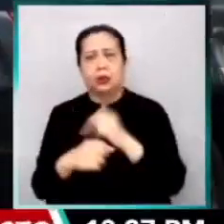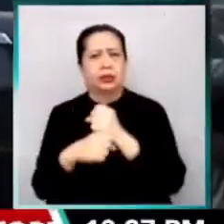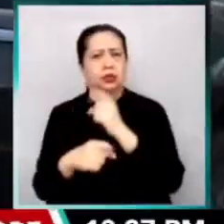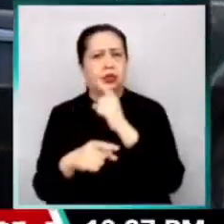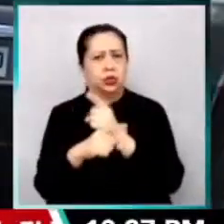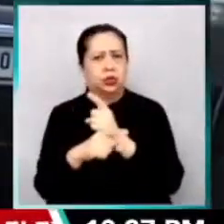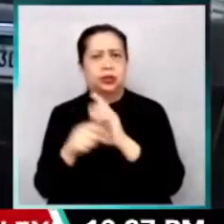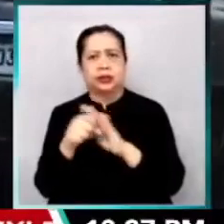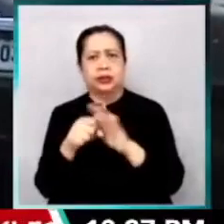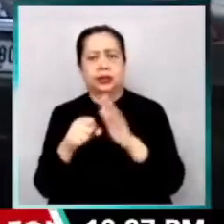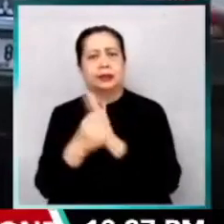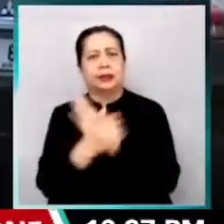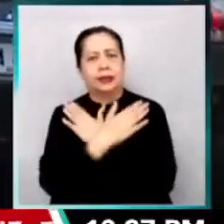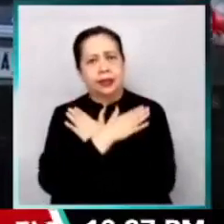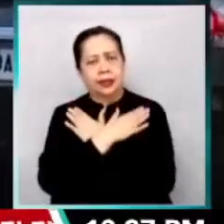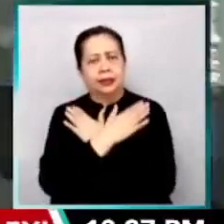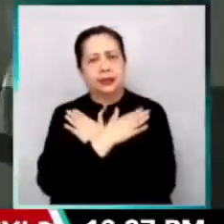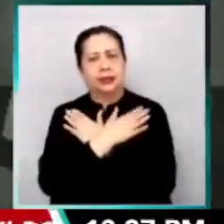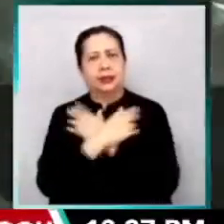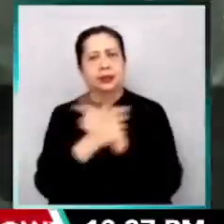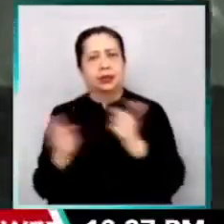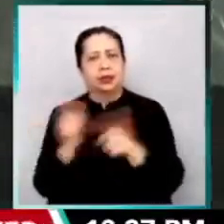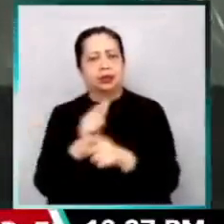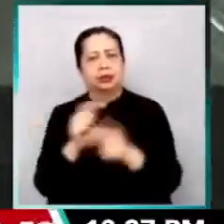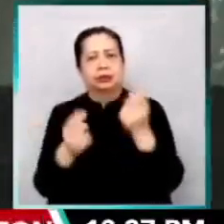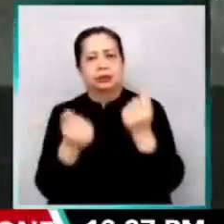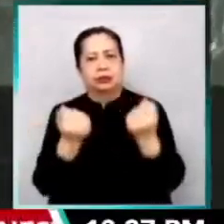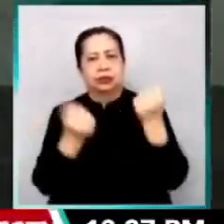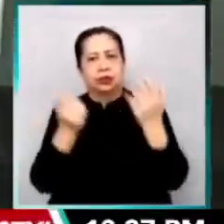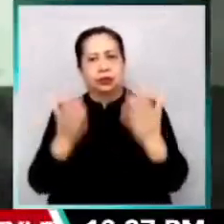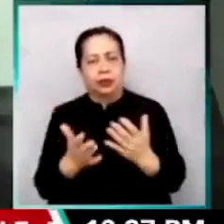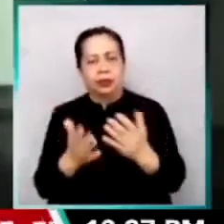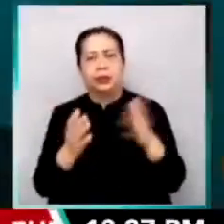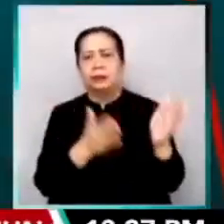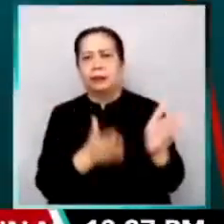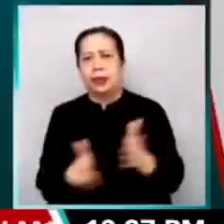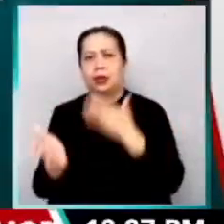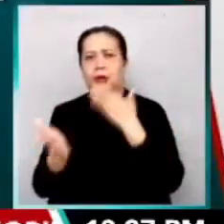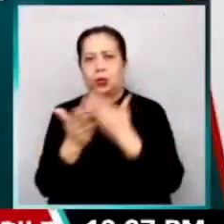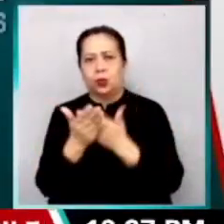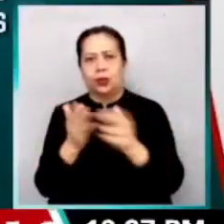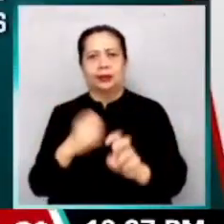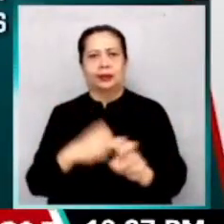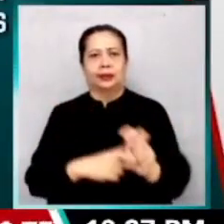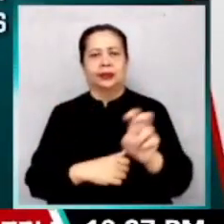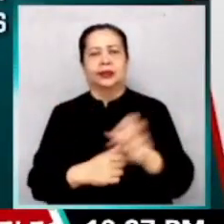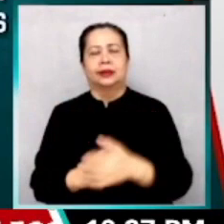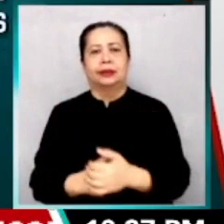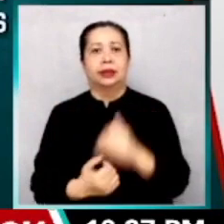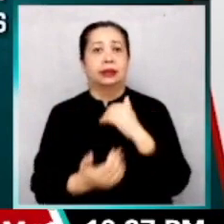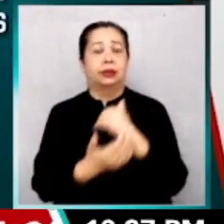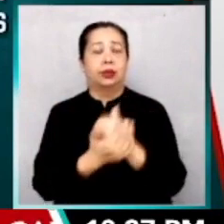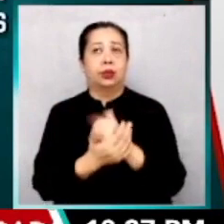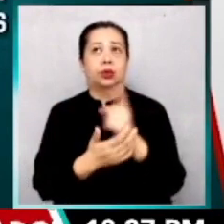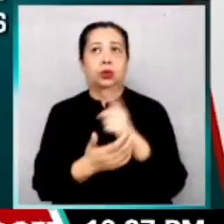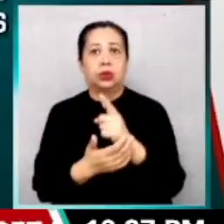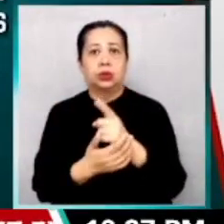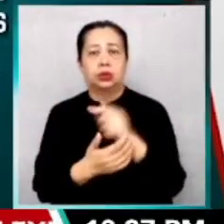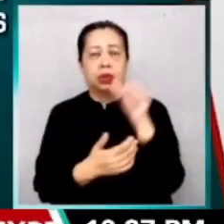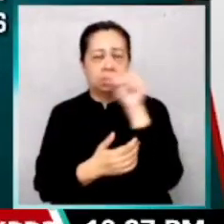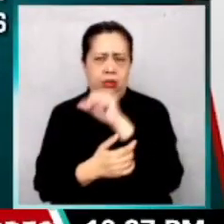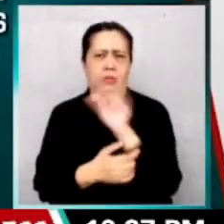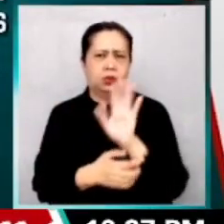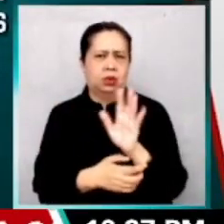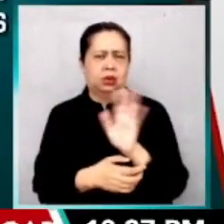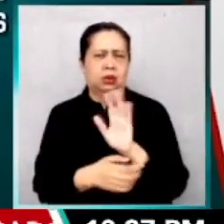na pahinga ang designated driver at planuhin ng maigi ang biyahe. Iwasan lang talaga yung sobrang alcohol, driving